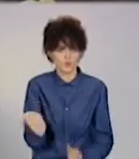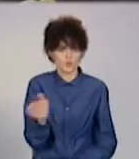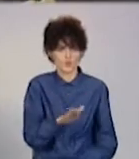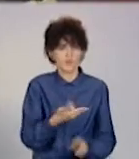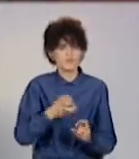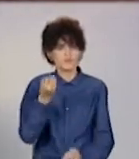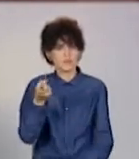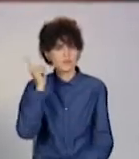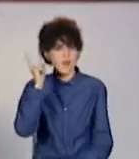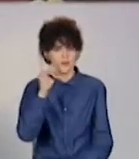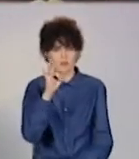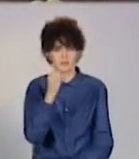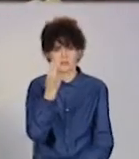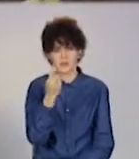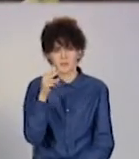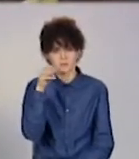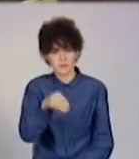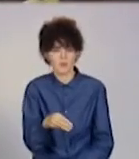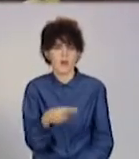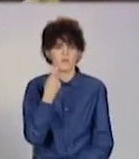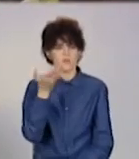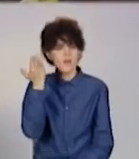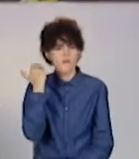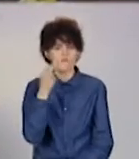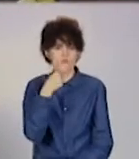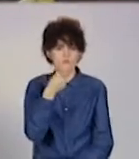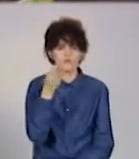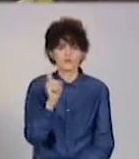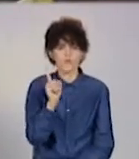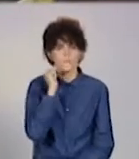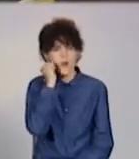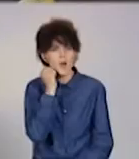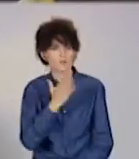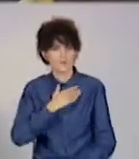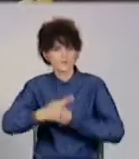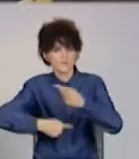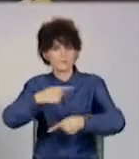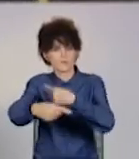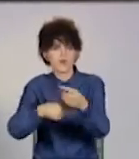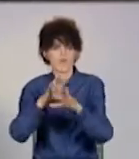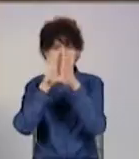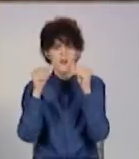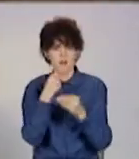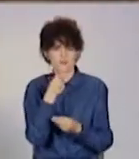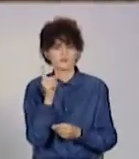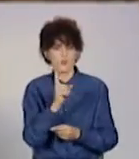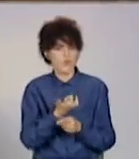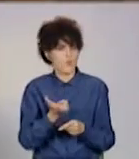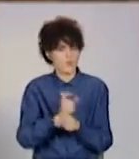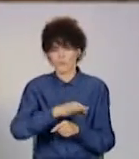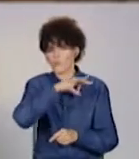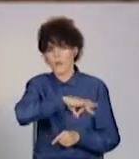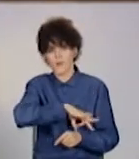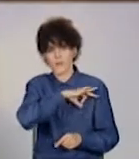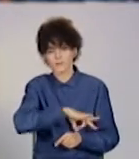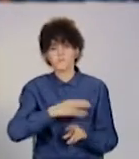старинні рецепти, ще говорили раніше. Бабушки мої, ще бабушки, я вже бабушка. Лікарі теж